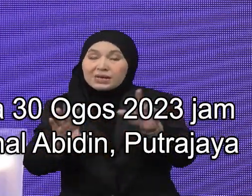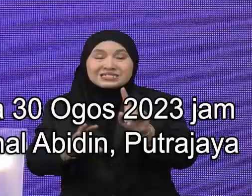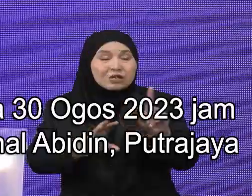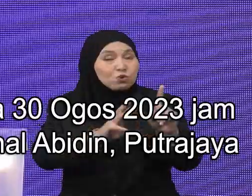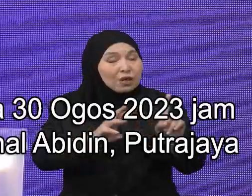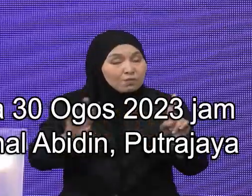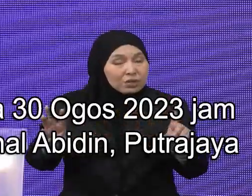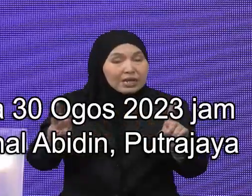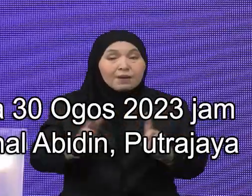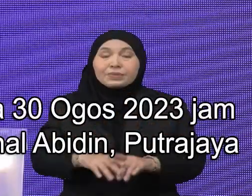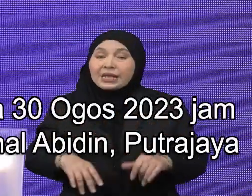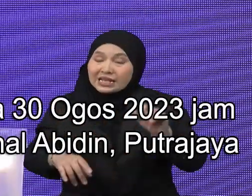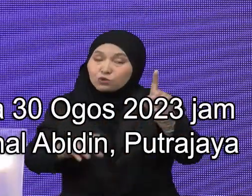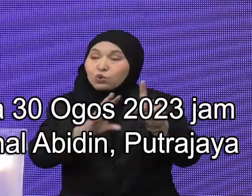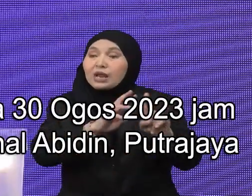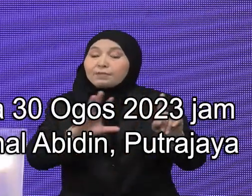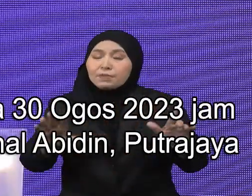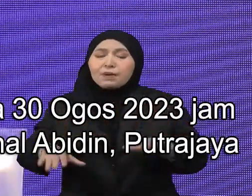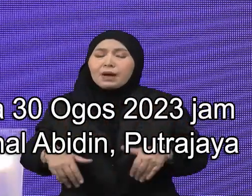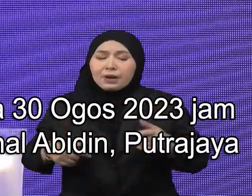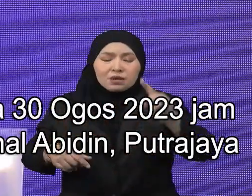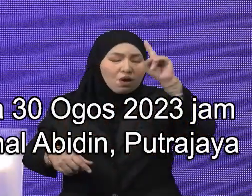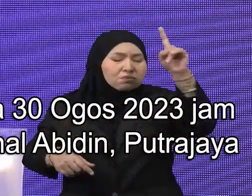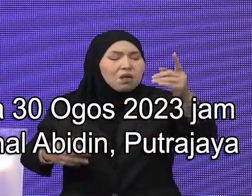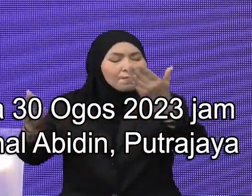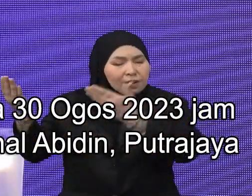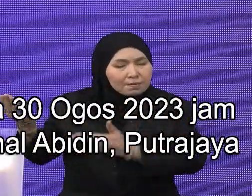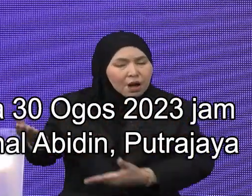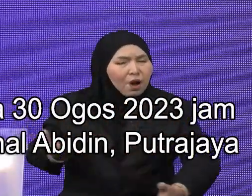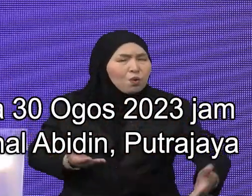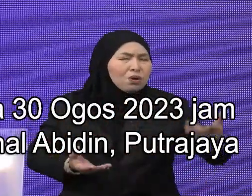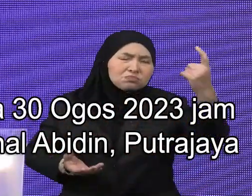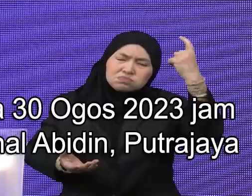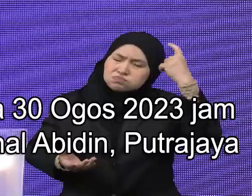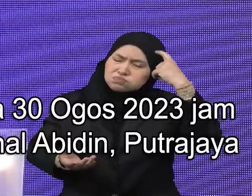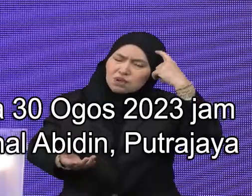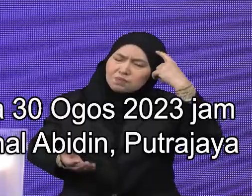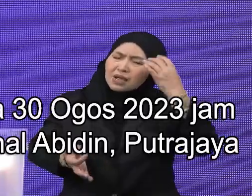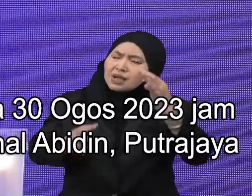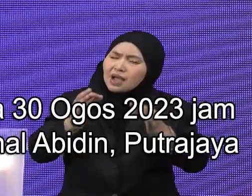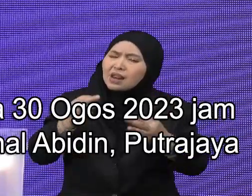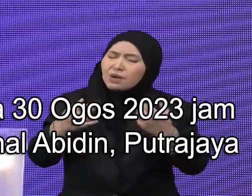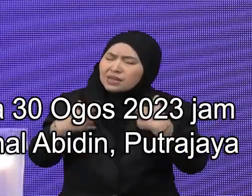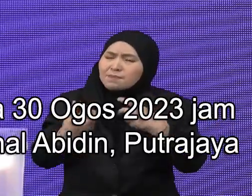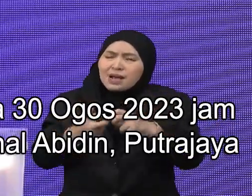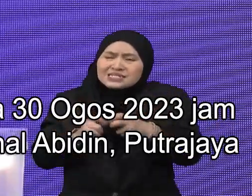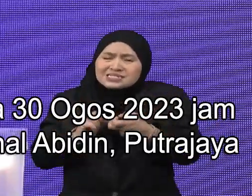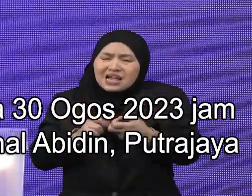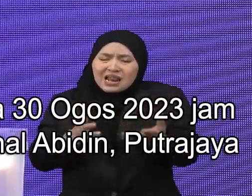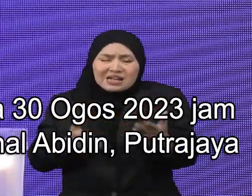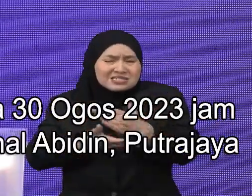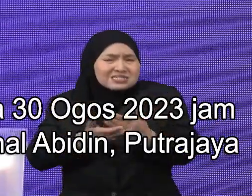masih dahulu ayat 165 ini bagaimana Allah membawakan perspektif Kalau ada masalah sesuatu